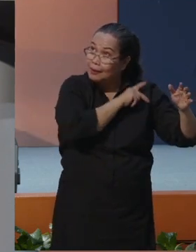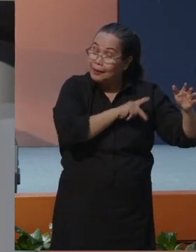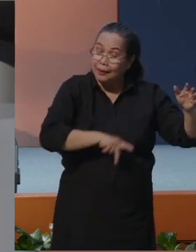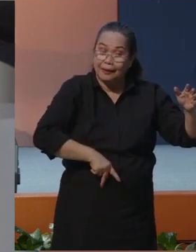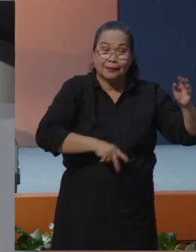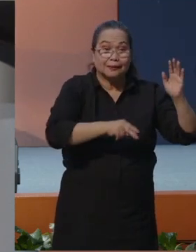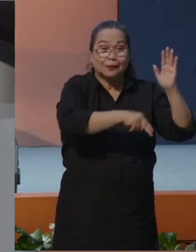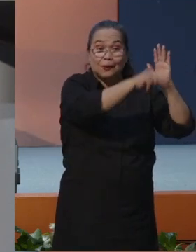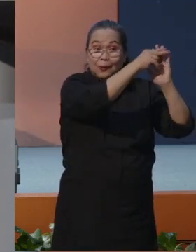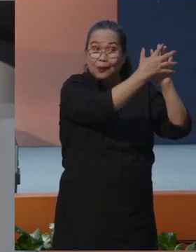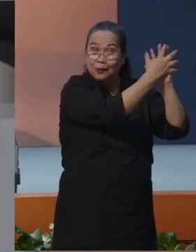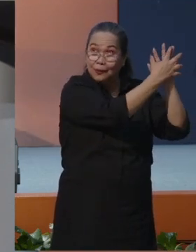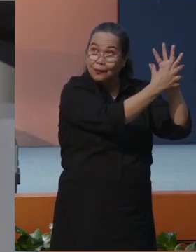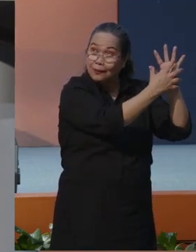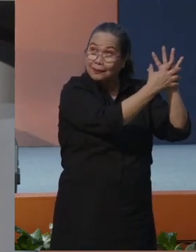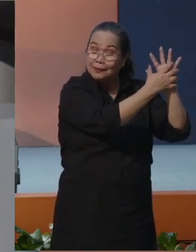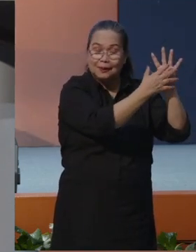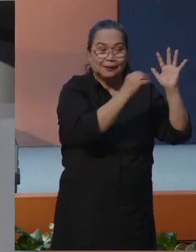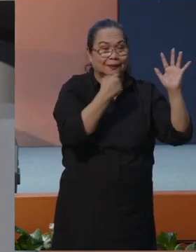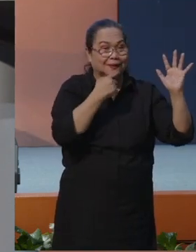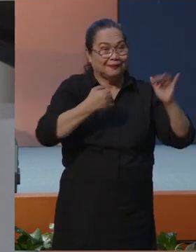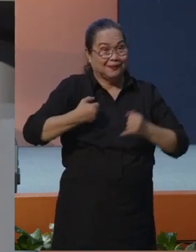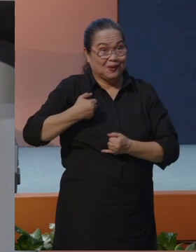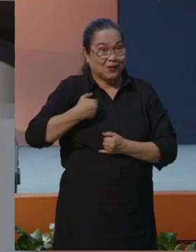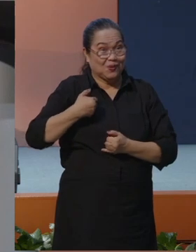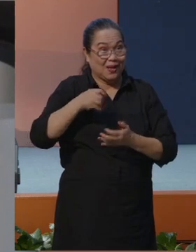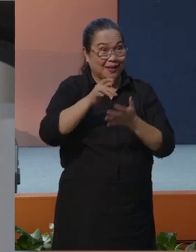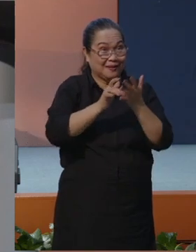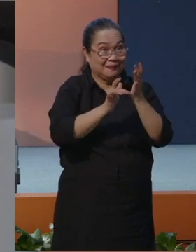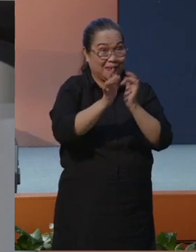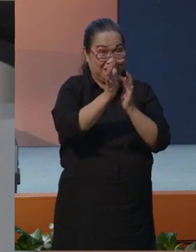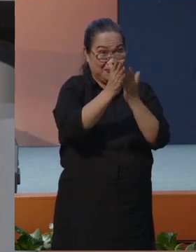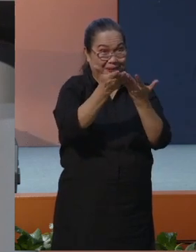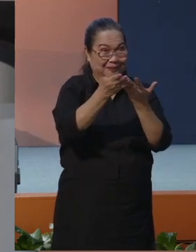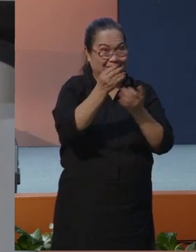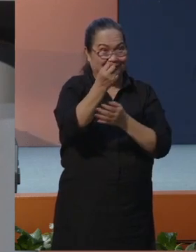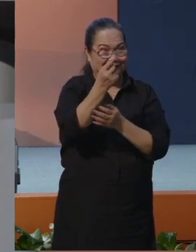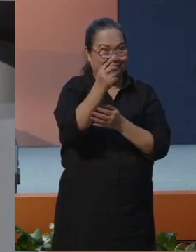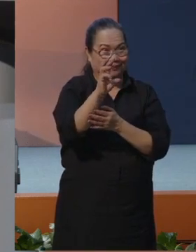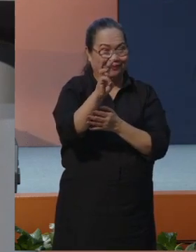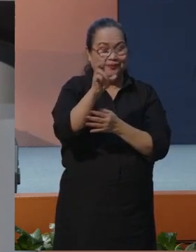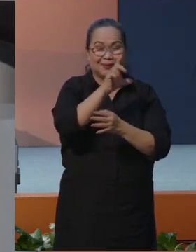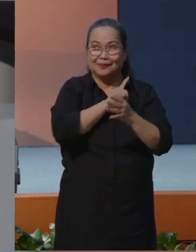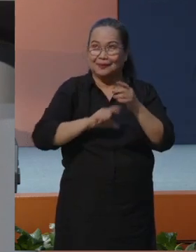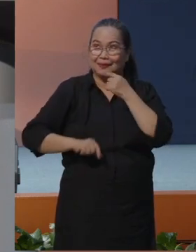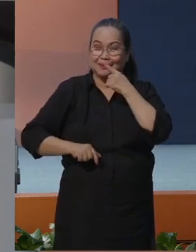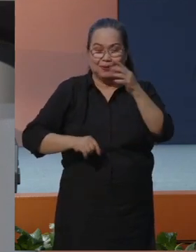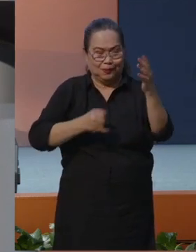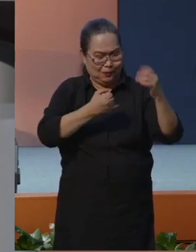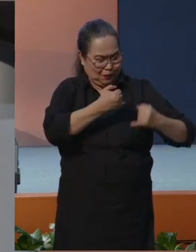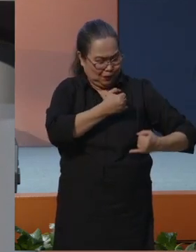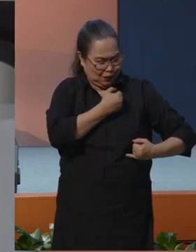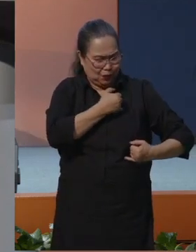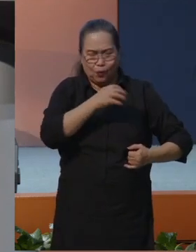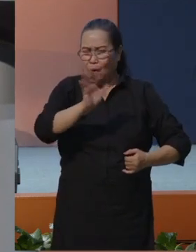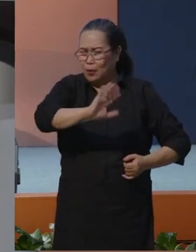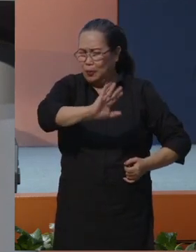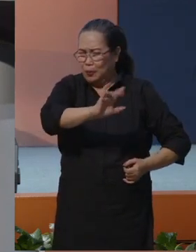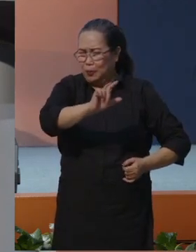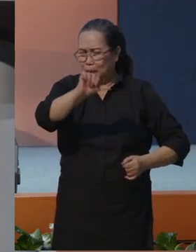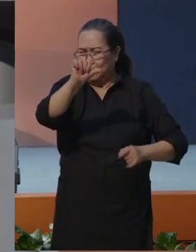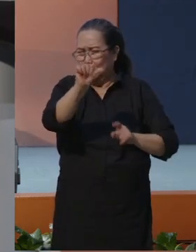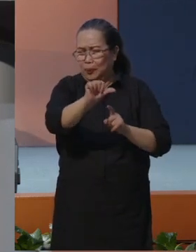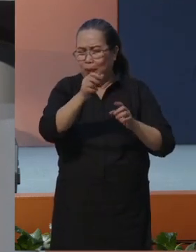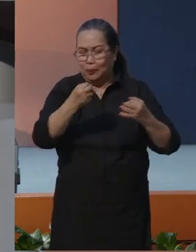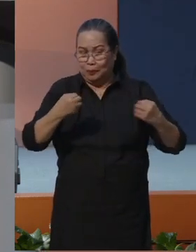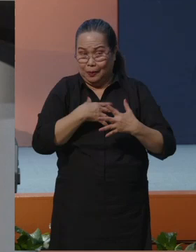northern kingdoms. Sa Joshua 11:6, "And the Lord said to Joshua, Do not be afraid of them, for tomorrow at